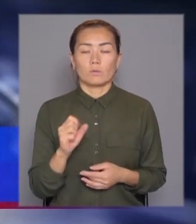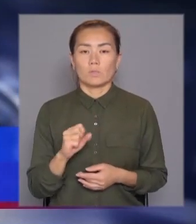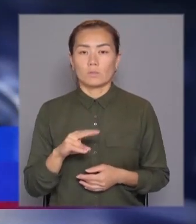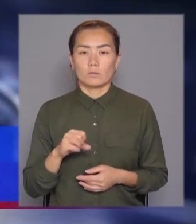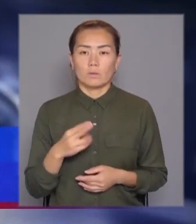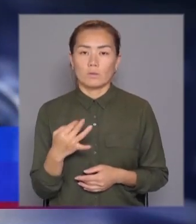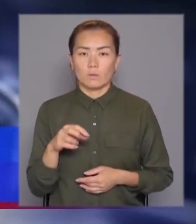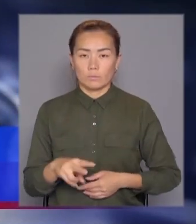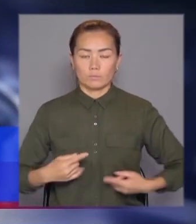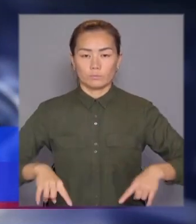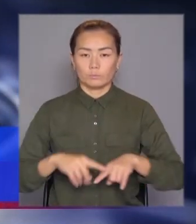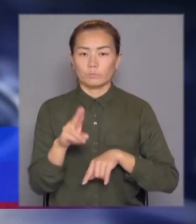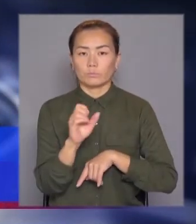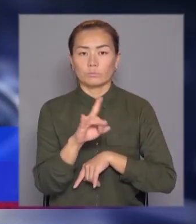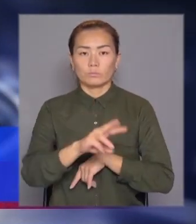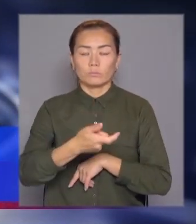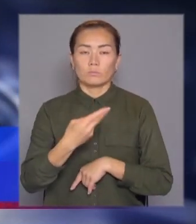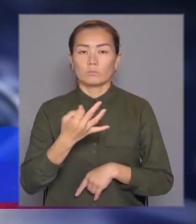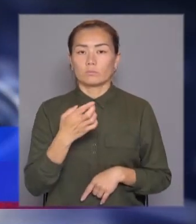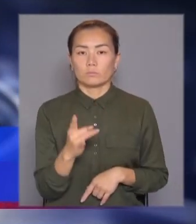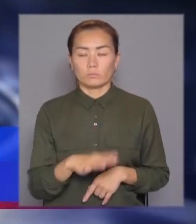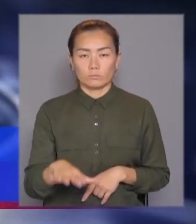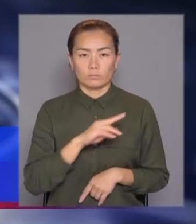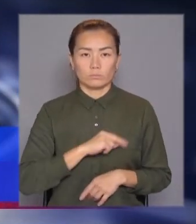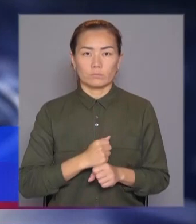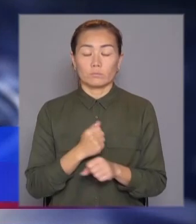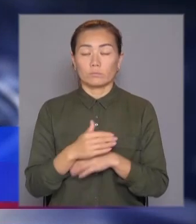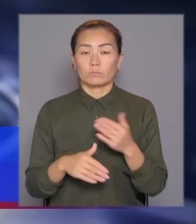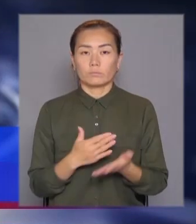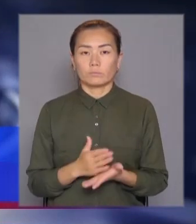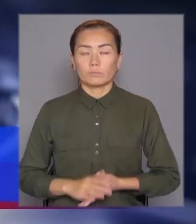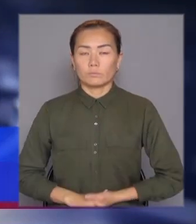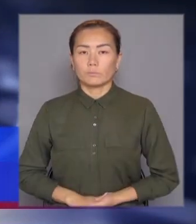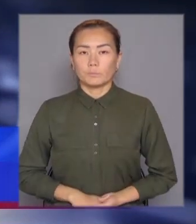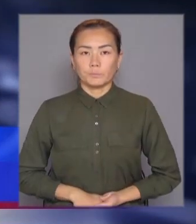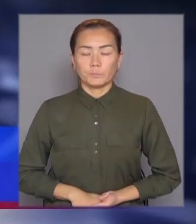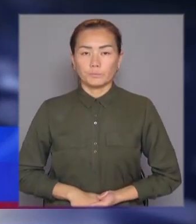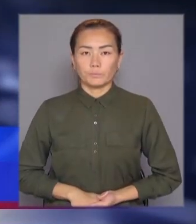Жаңаталап ауылдық округі Құрманғазы ауылы Дамба елді мекенінде жұмыс қарқынды жүріп жатыр.